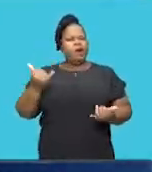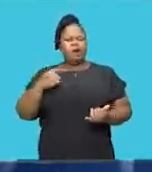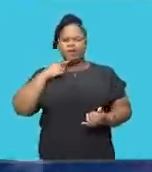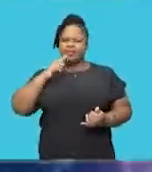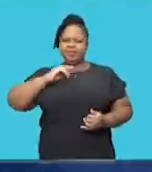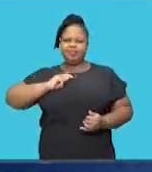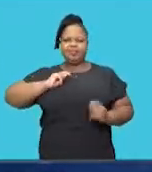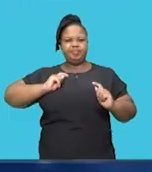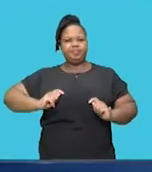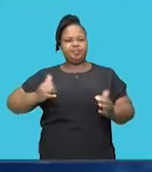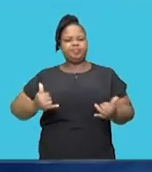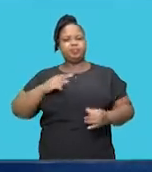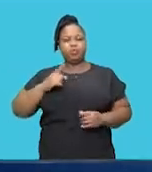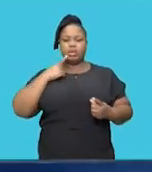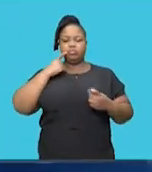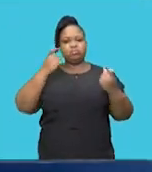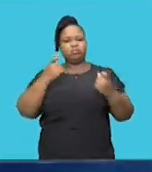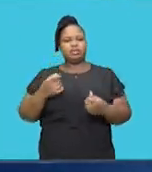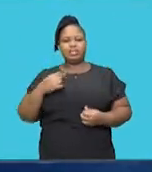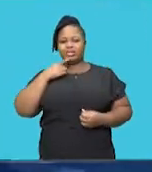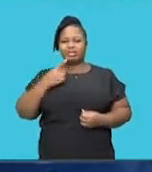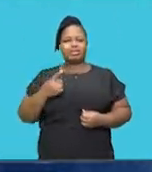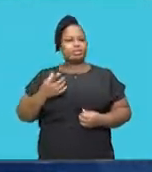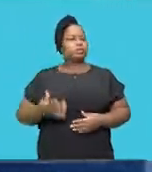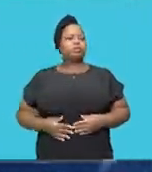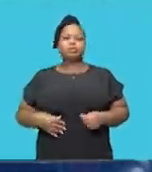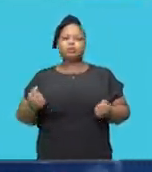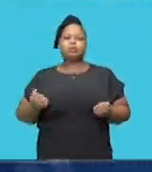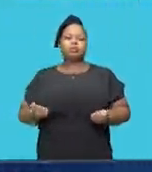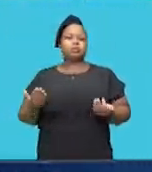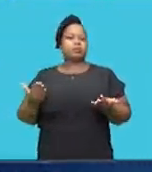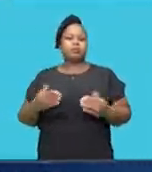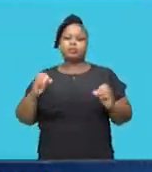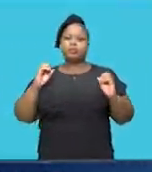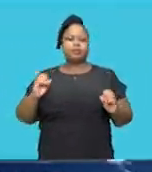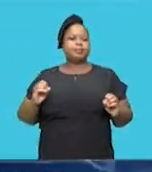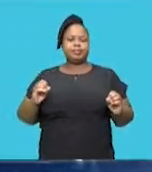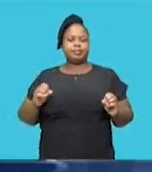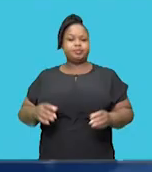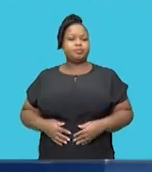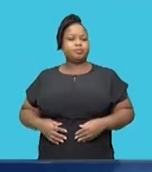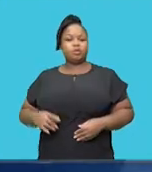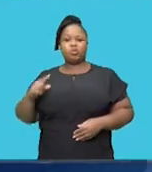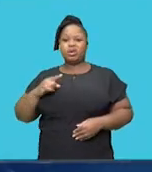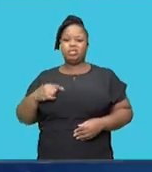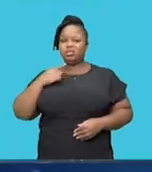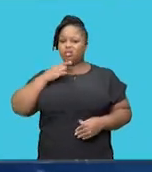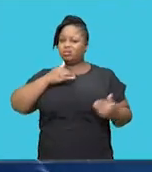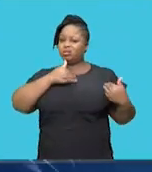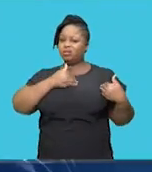wabo kwizikhalo zabo kwimicelimngeni abajamelene nayo efana nomba wabombi abangekho